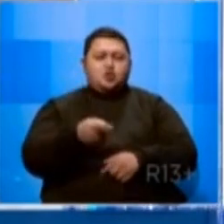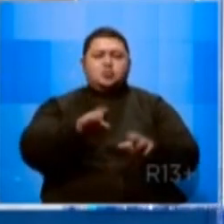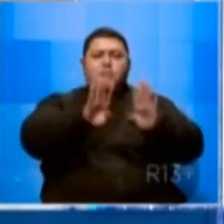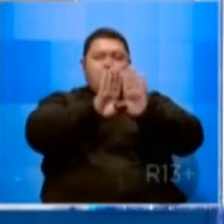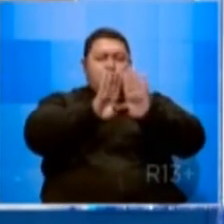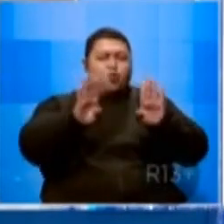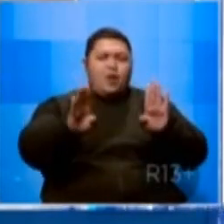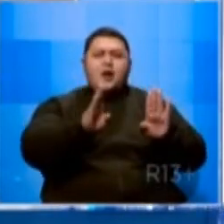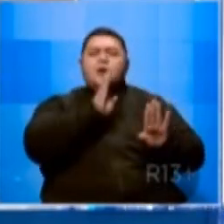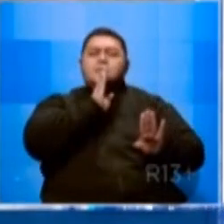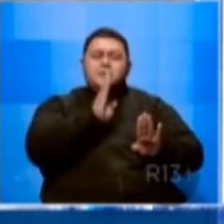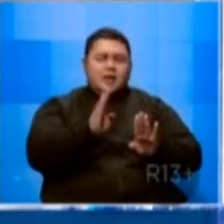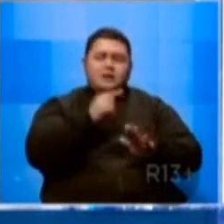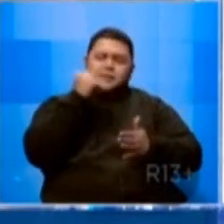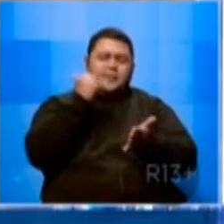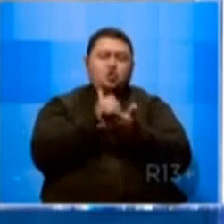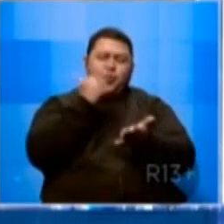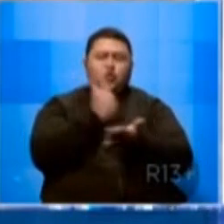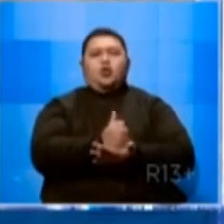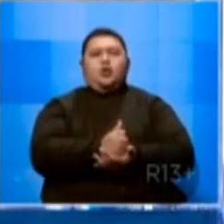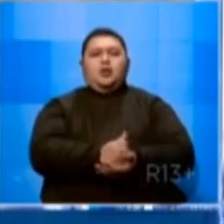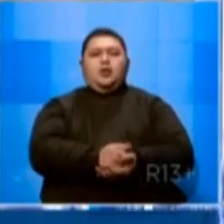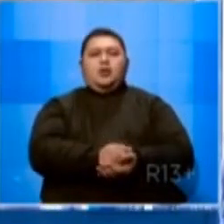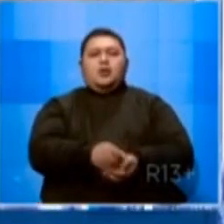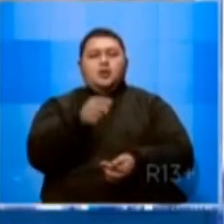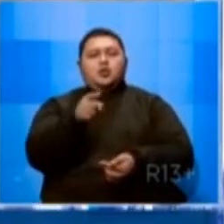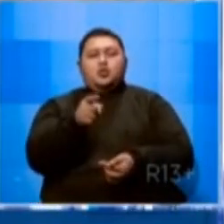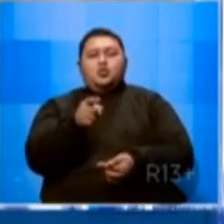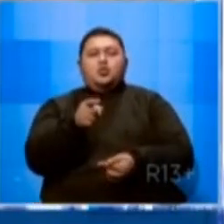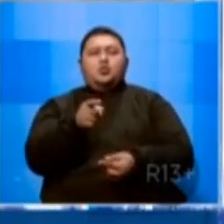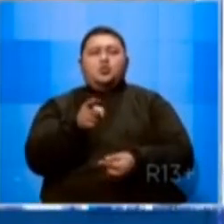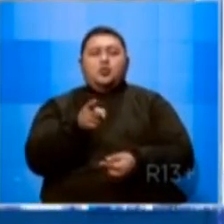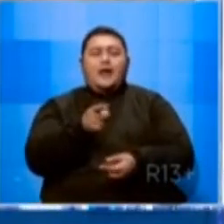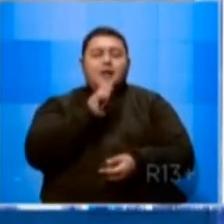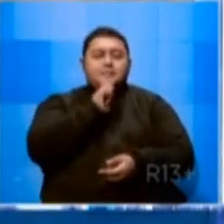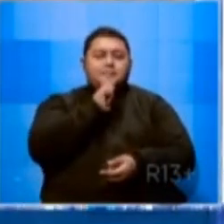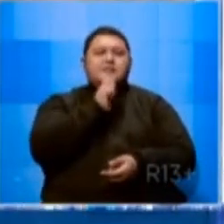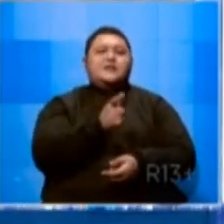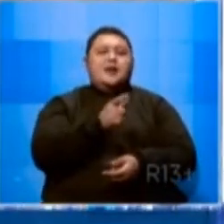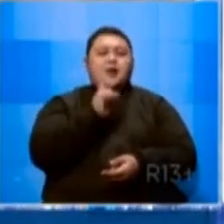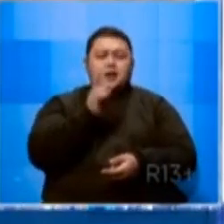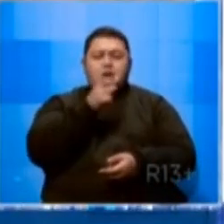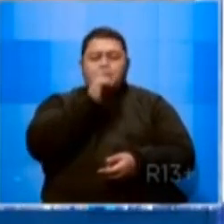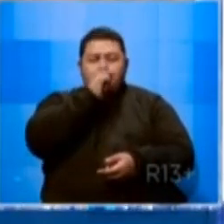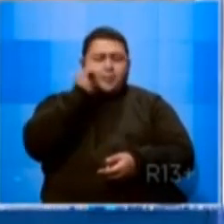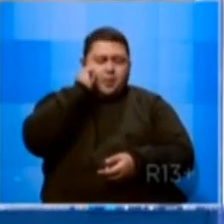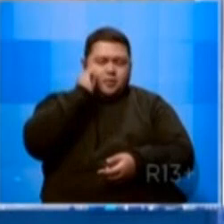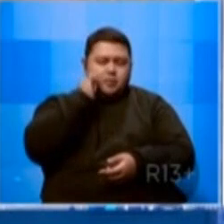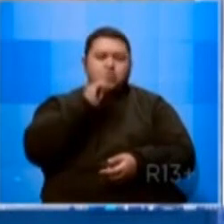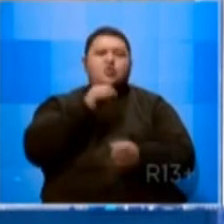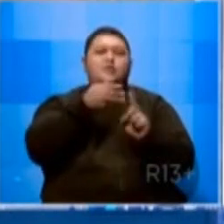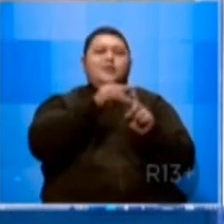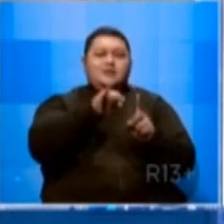kebenaran yang sebenar-benarnya itu yang waktu itu dipesan oleh orang tua almarhum